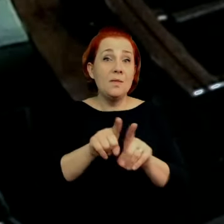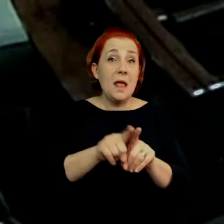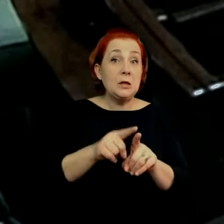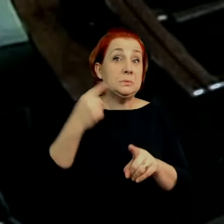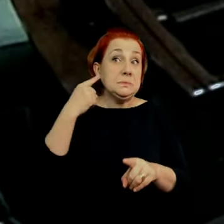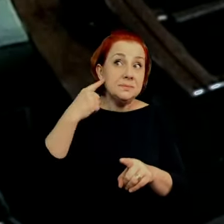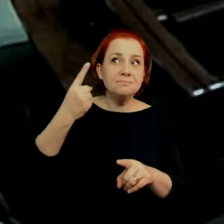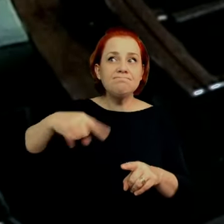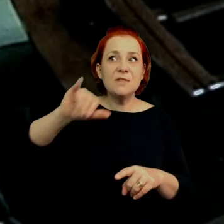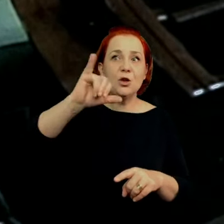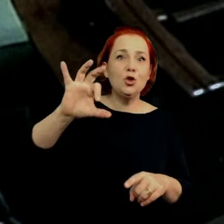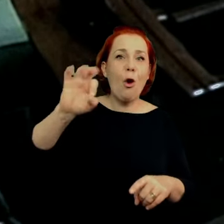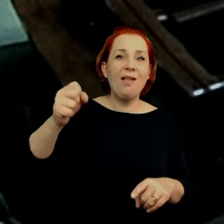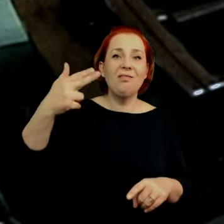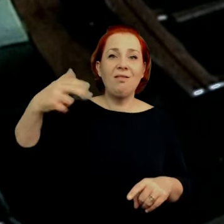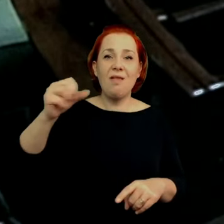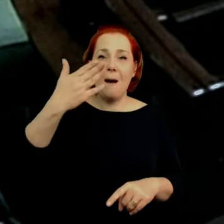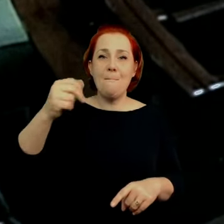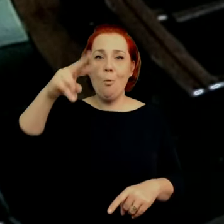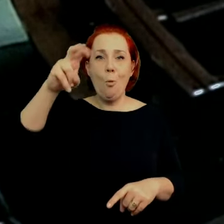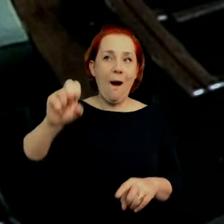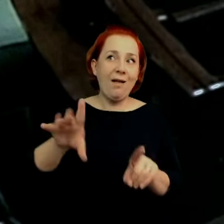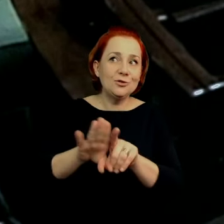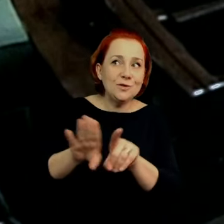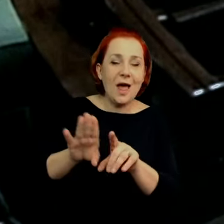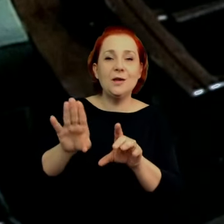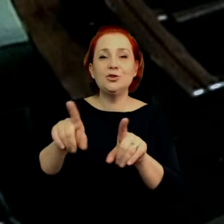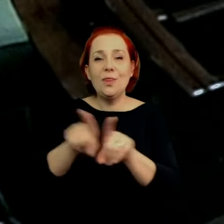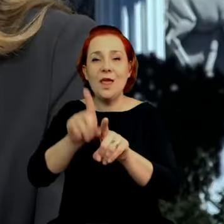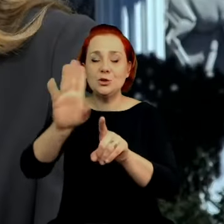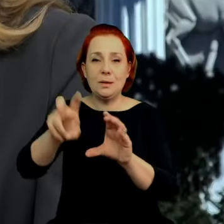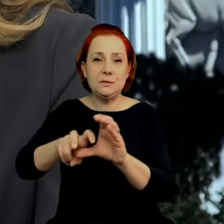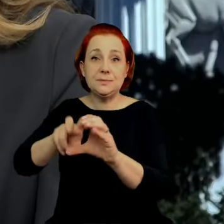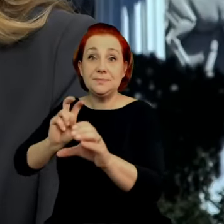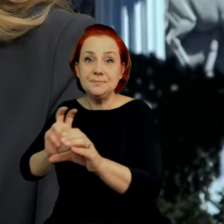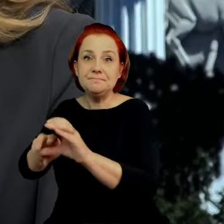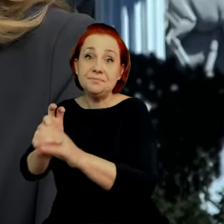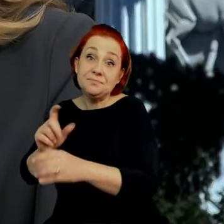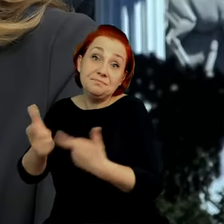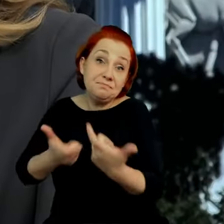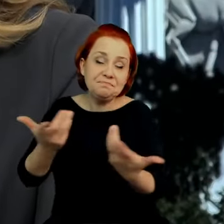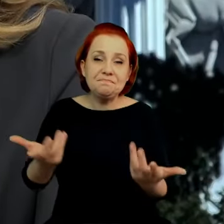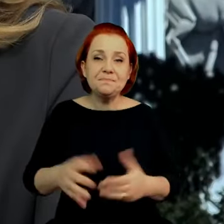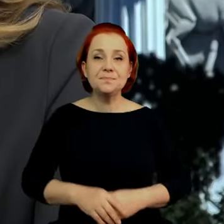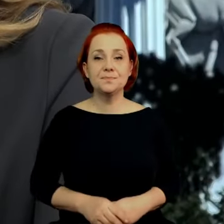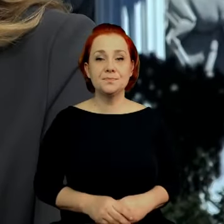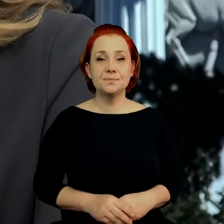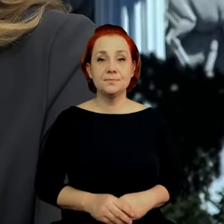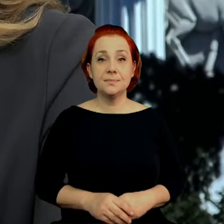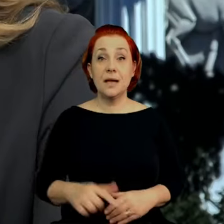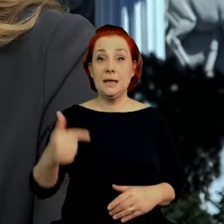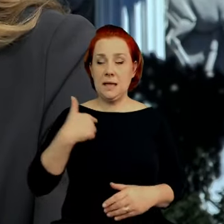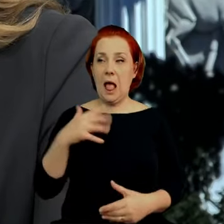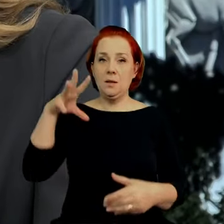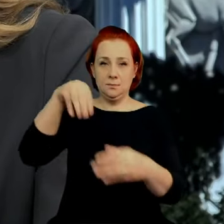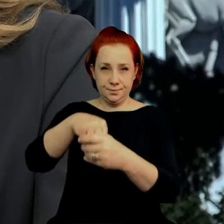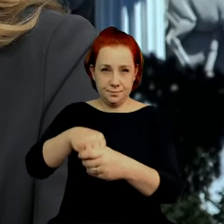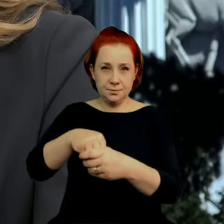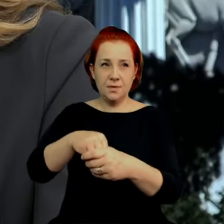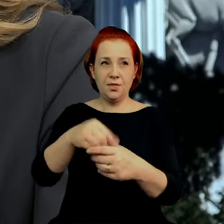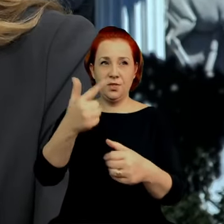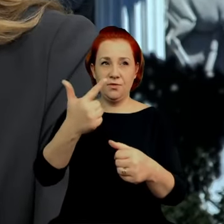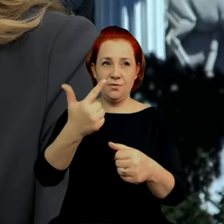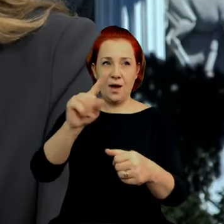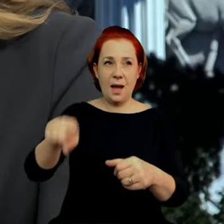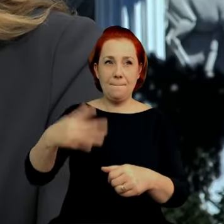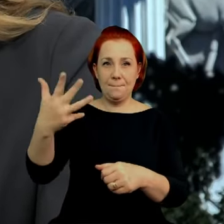terenie. Też im się nie podoba to, co się dzieje w ugrupowaniu. My, od kiedy przyszłam, czyli 2,5 roku